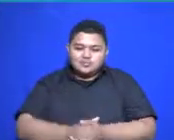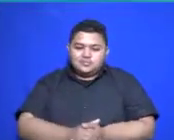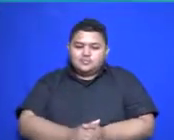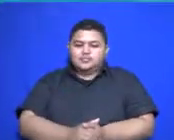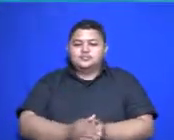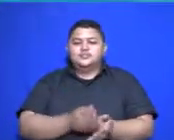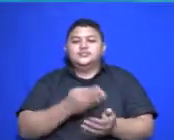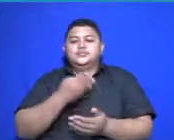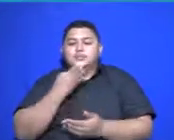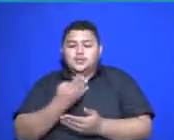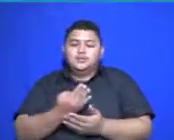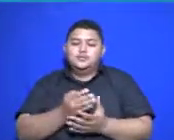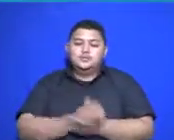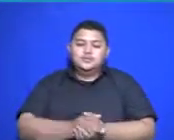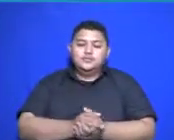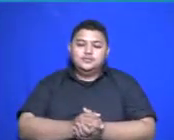Baik, terima kasih Mas.